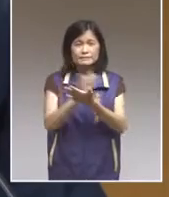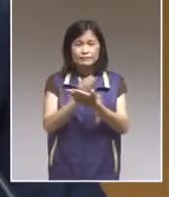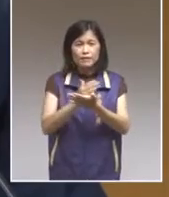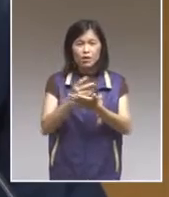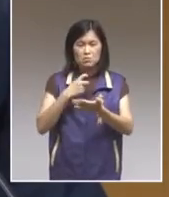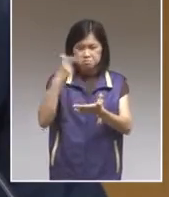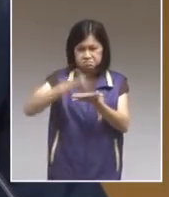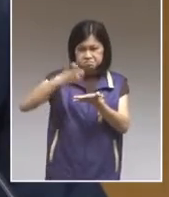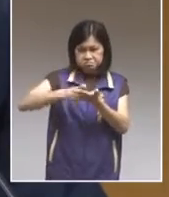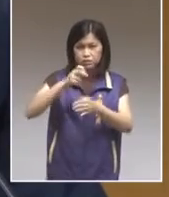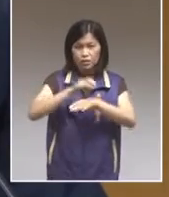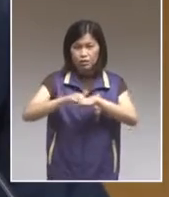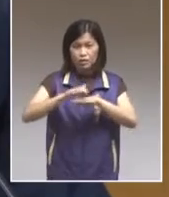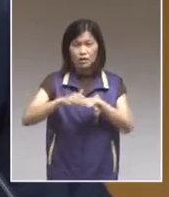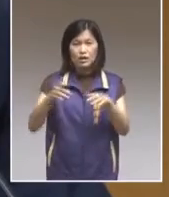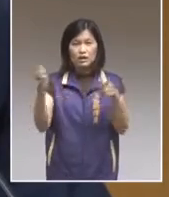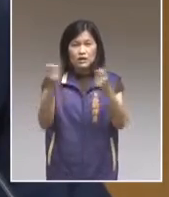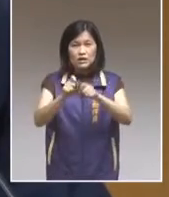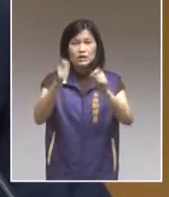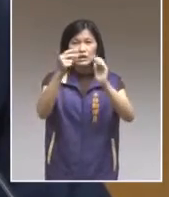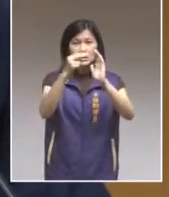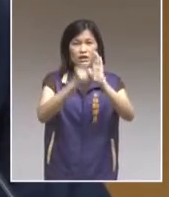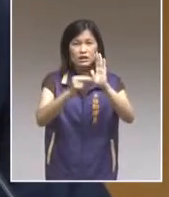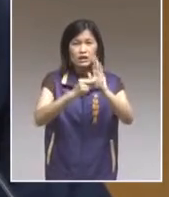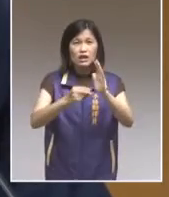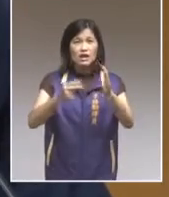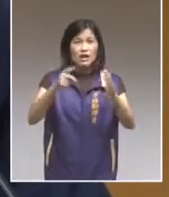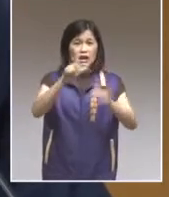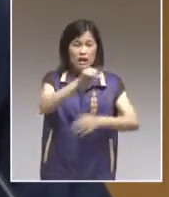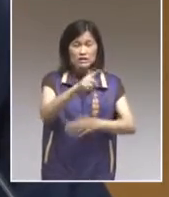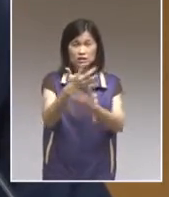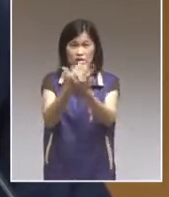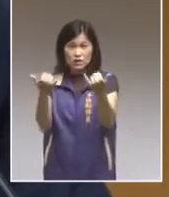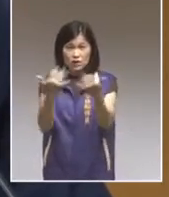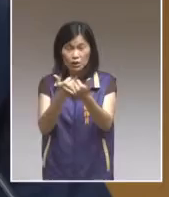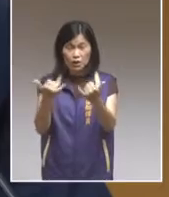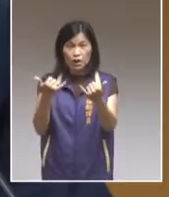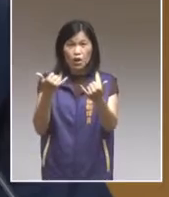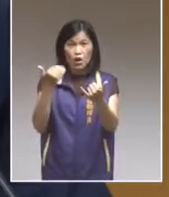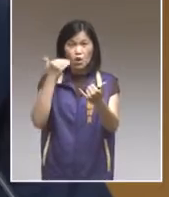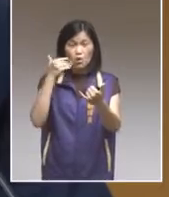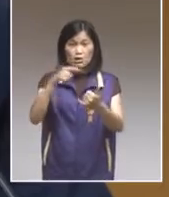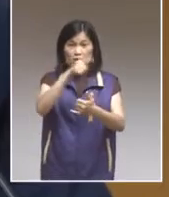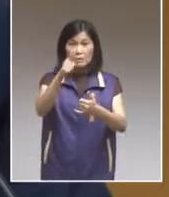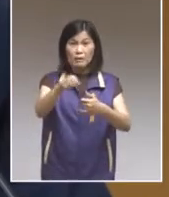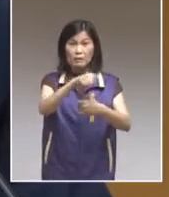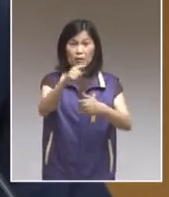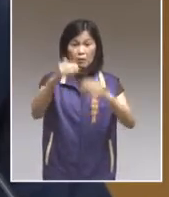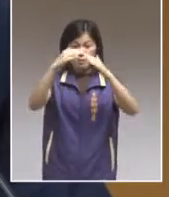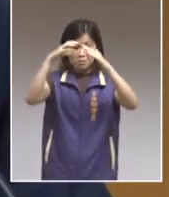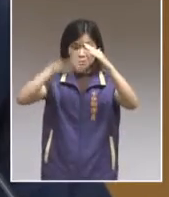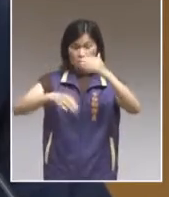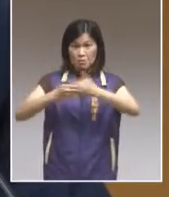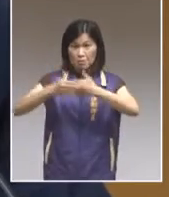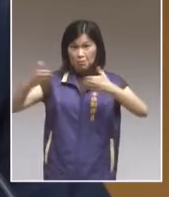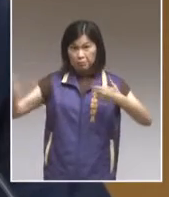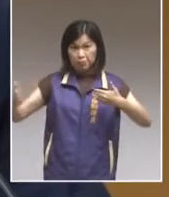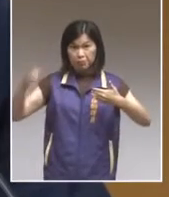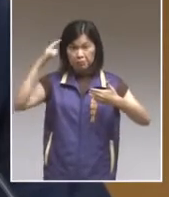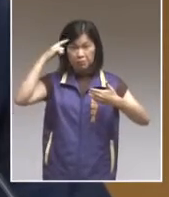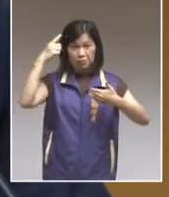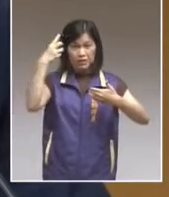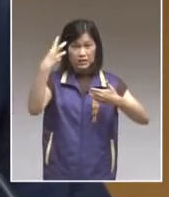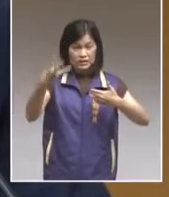框列。那简单的说，我们如果老师学生被列为这个居隔的对象，就是3天